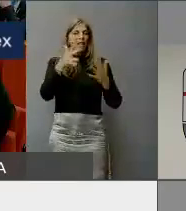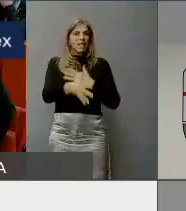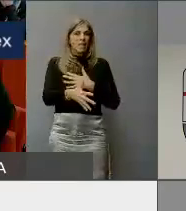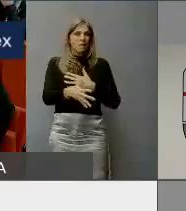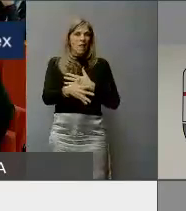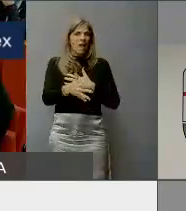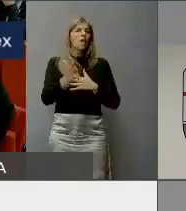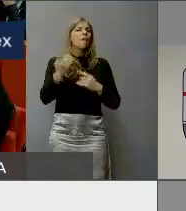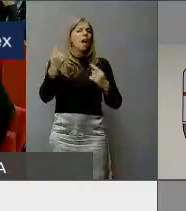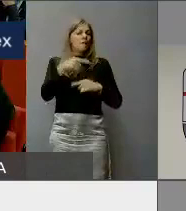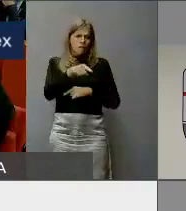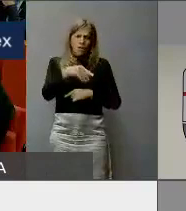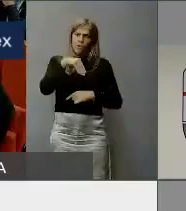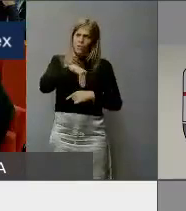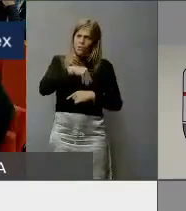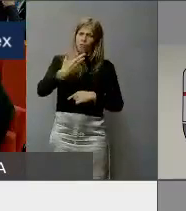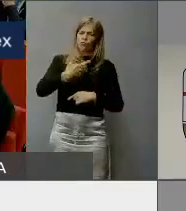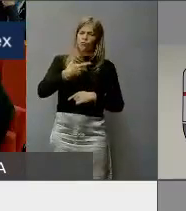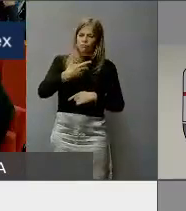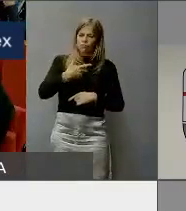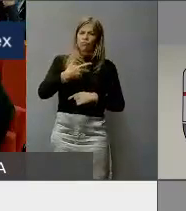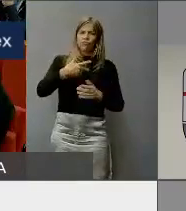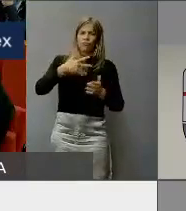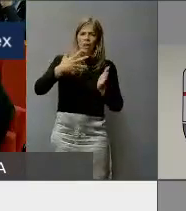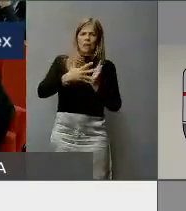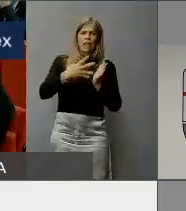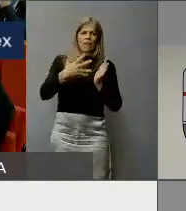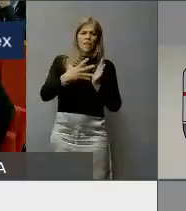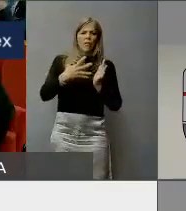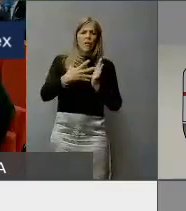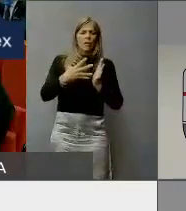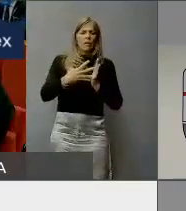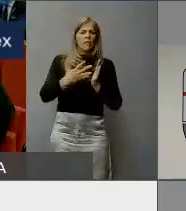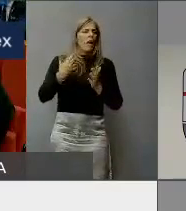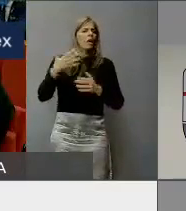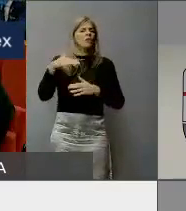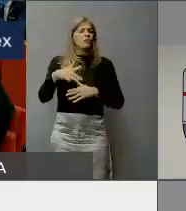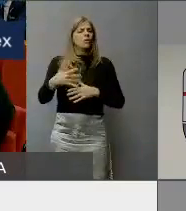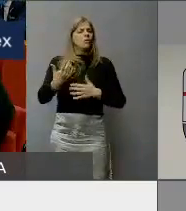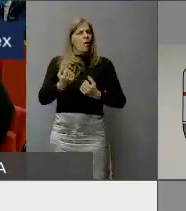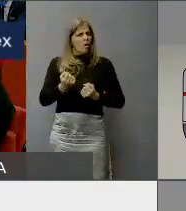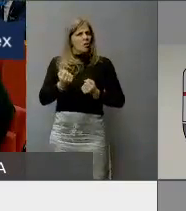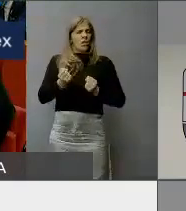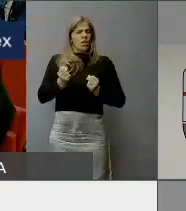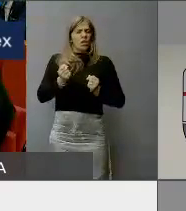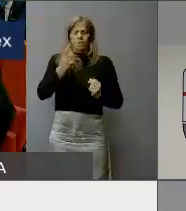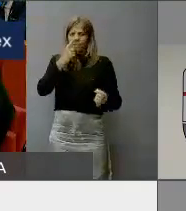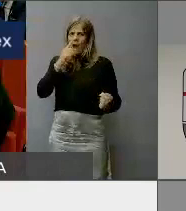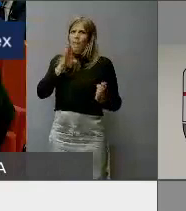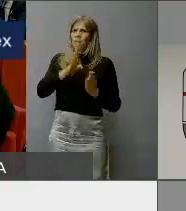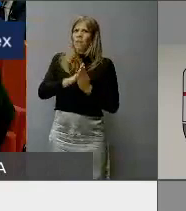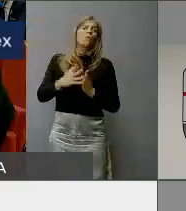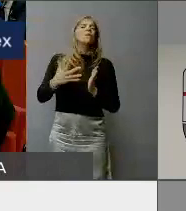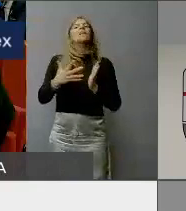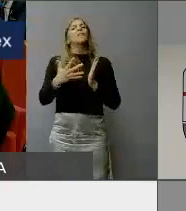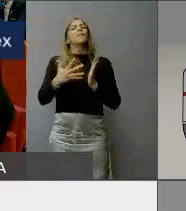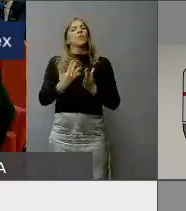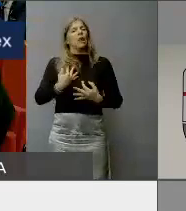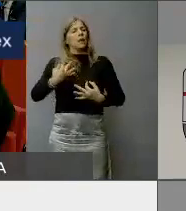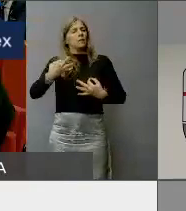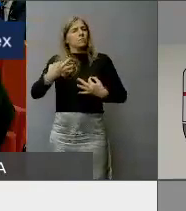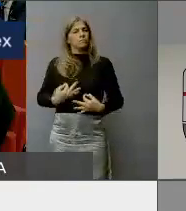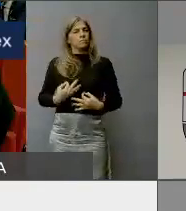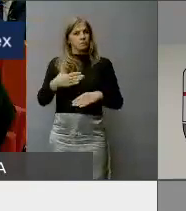difficoltà aule affrontano con grande dignità aveva inteso introdurre dei